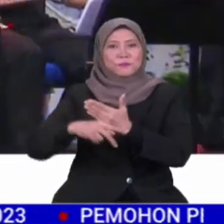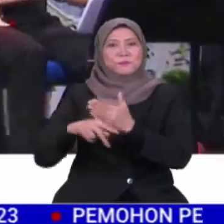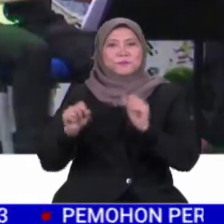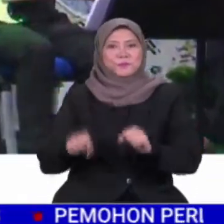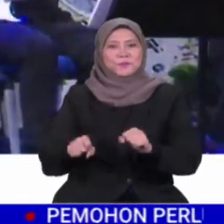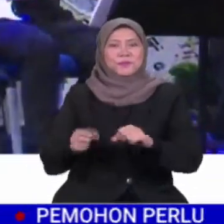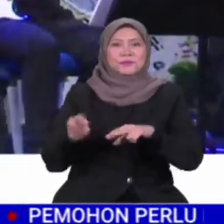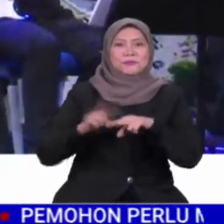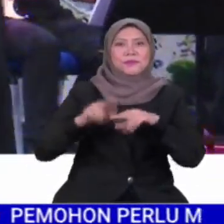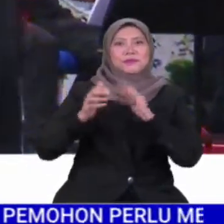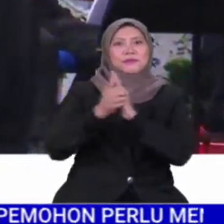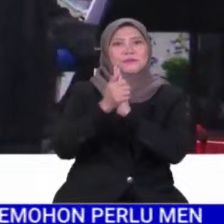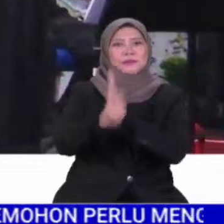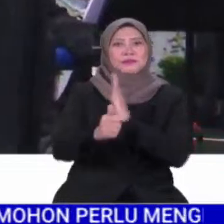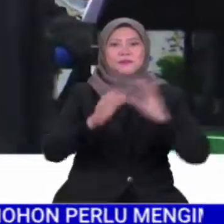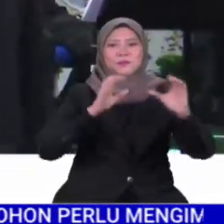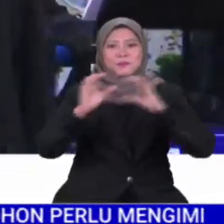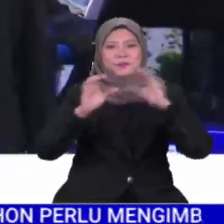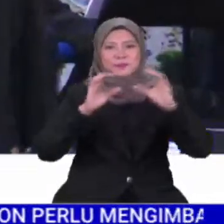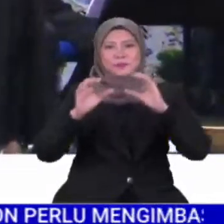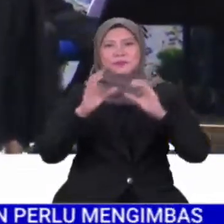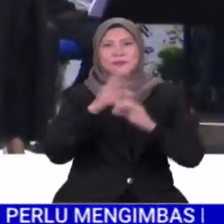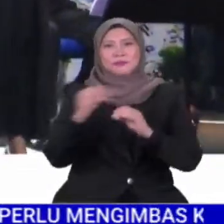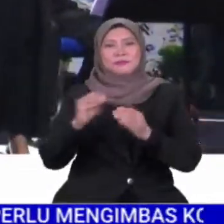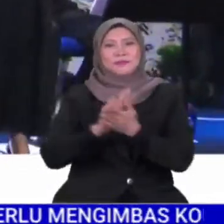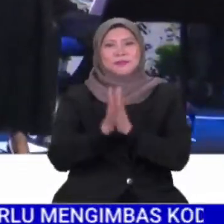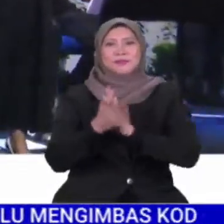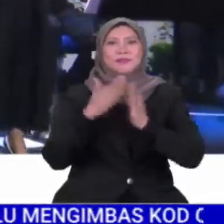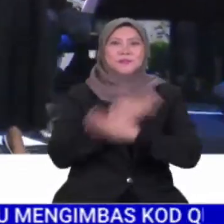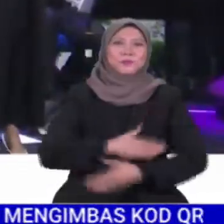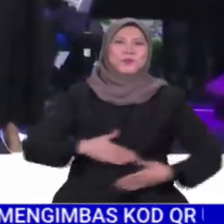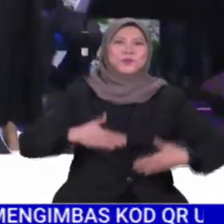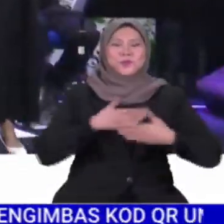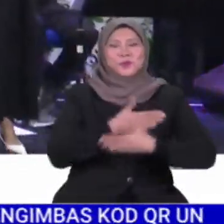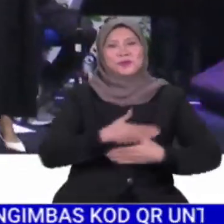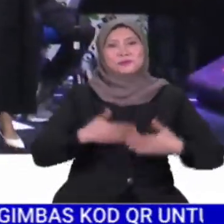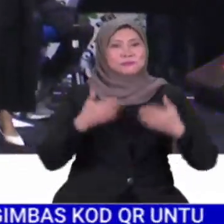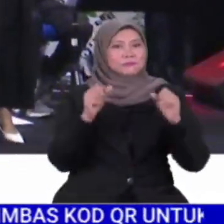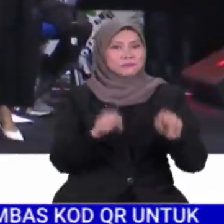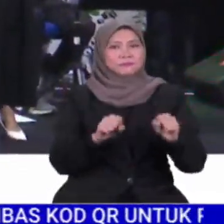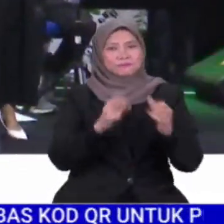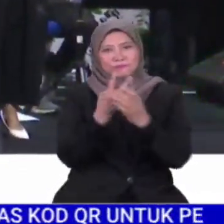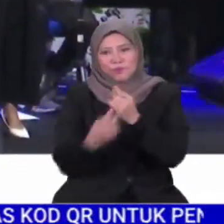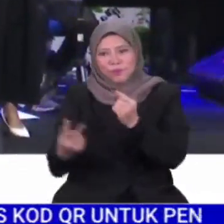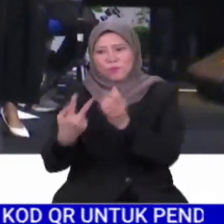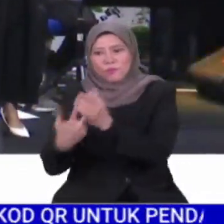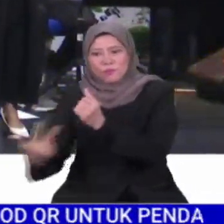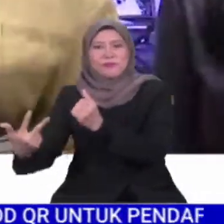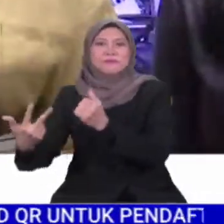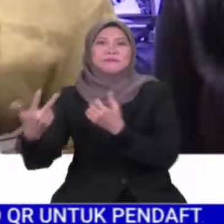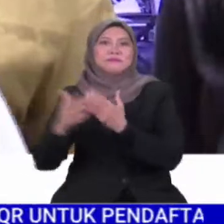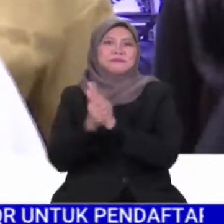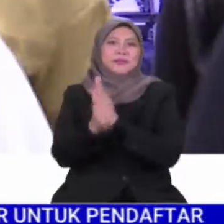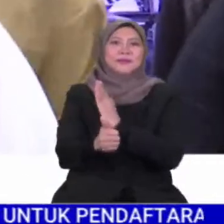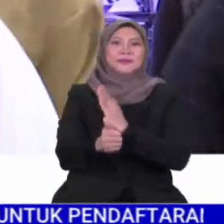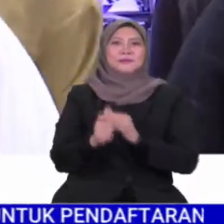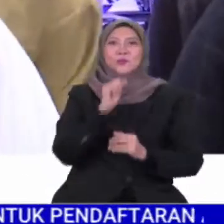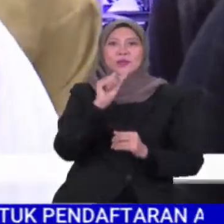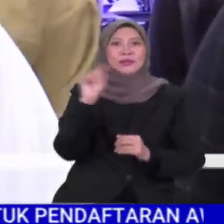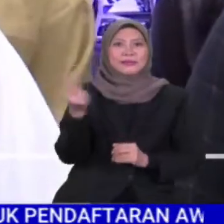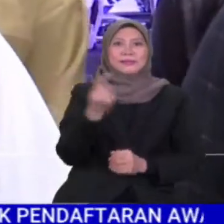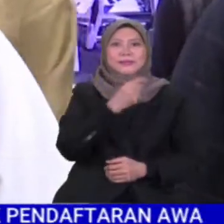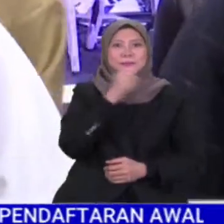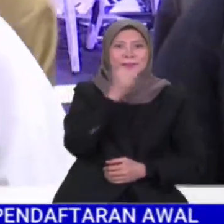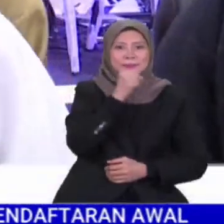berupaya meningkatkan kemahiran komunikasi, seterusnya menjadi penghibur serba boleh, bukan menyanyi semata-mata. Kita jadi